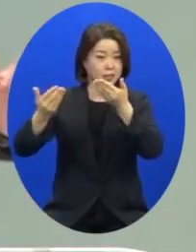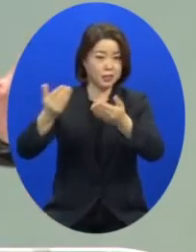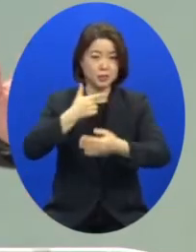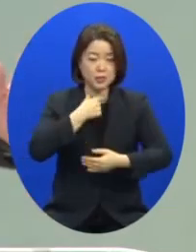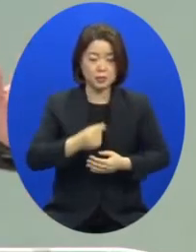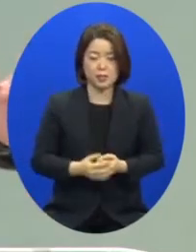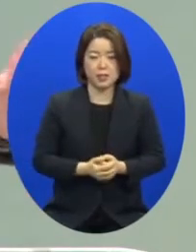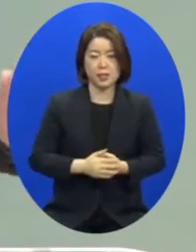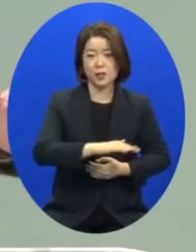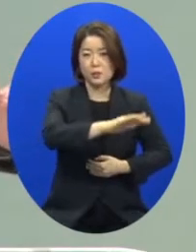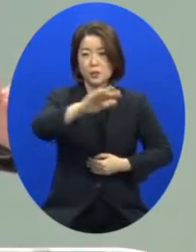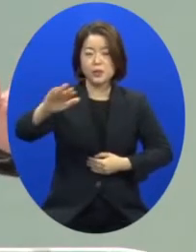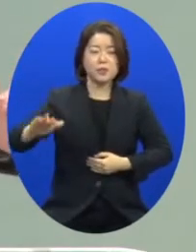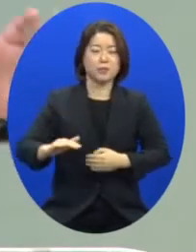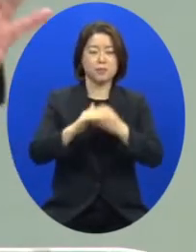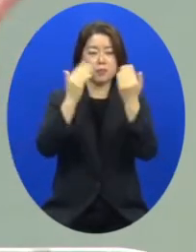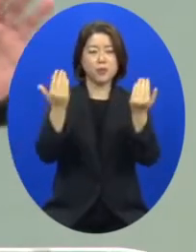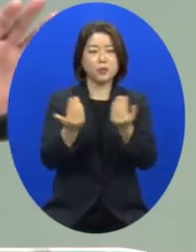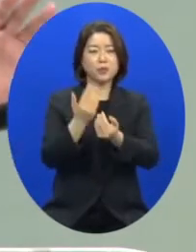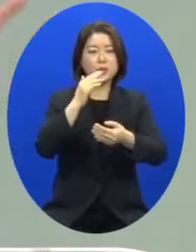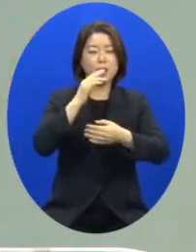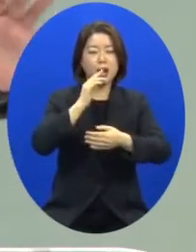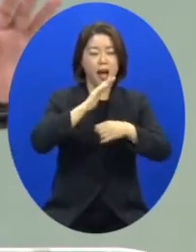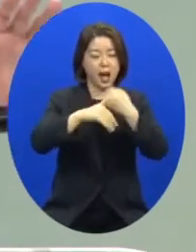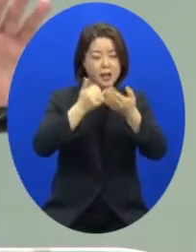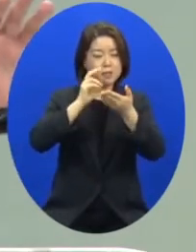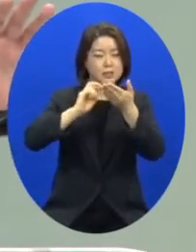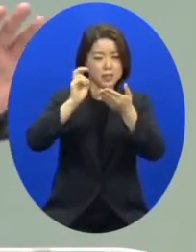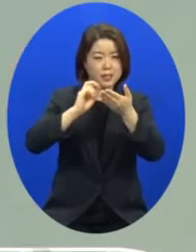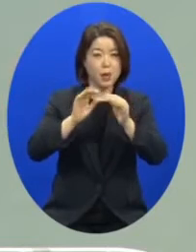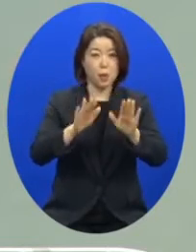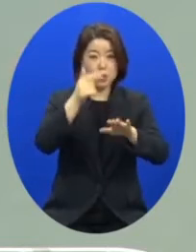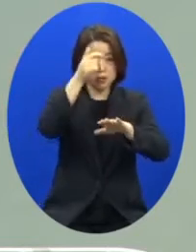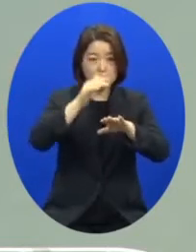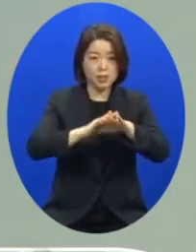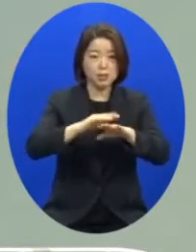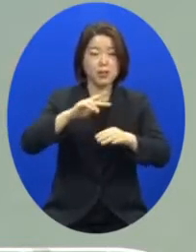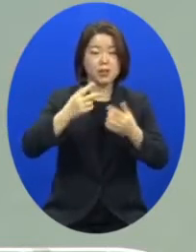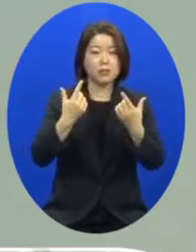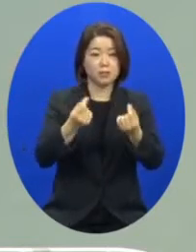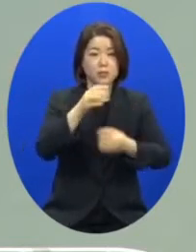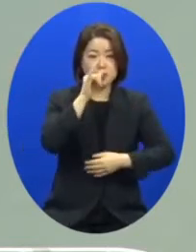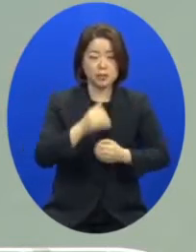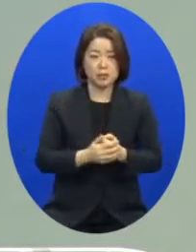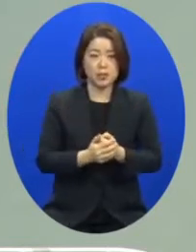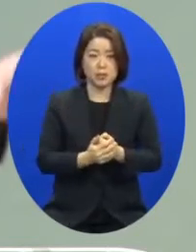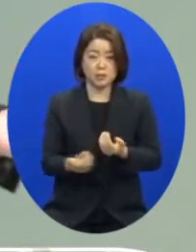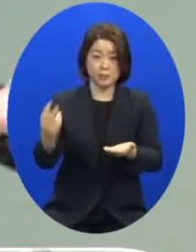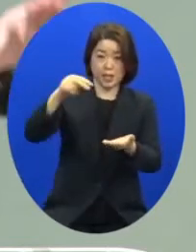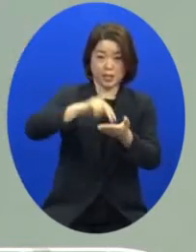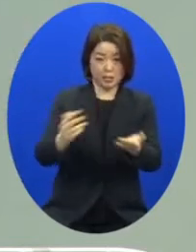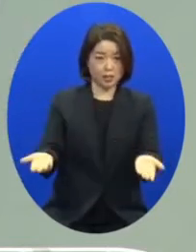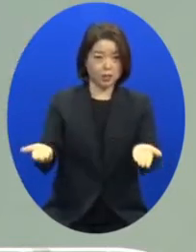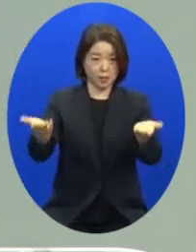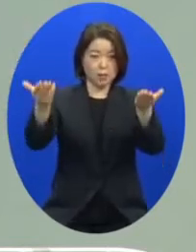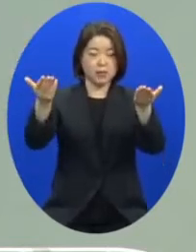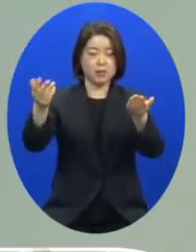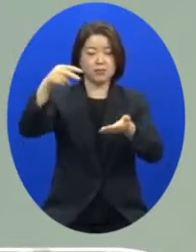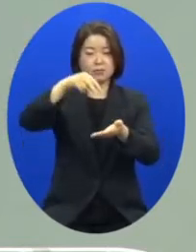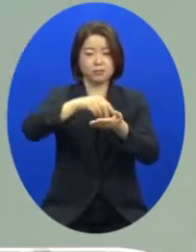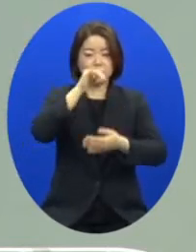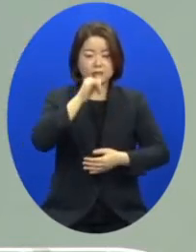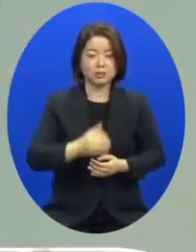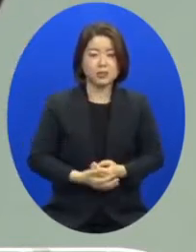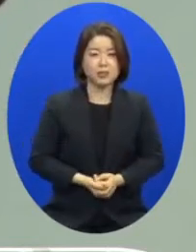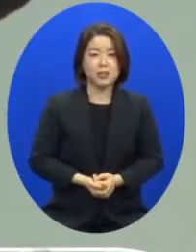다 하나님을 찬양했습니다 오늘도 예배 때 잔향 했지요 예배 인도자가 일어나서 잔향 하자 그럼 호흡이 다 일어나서 잔향